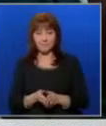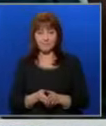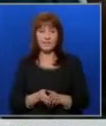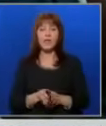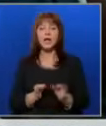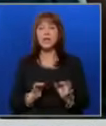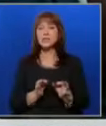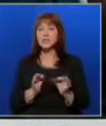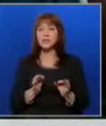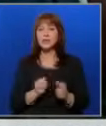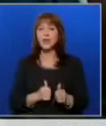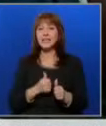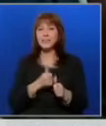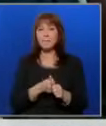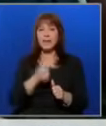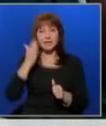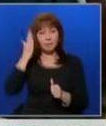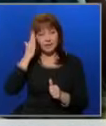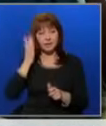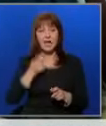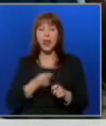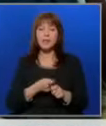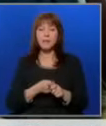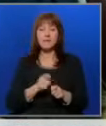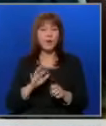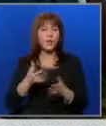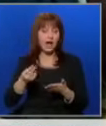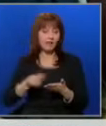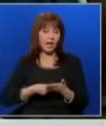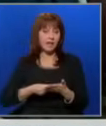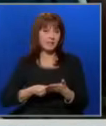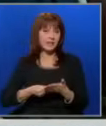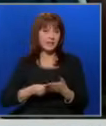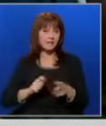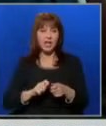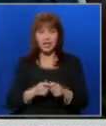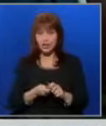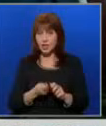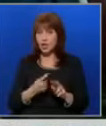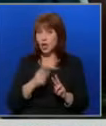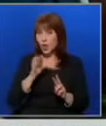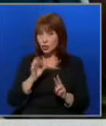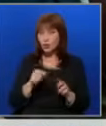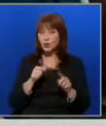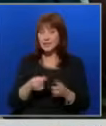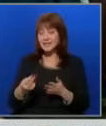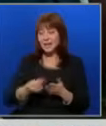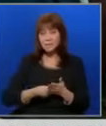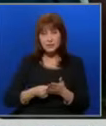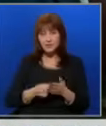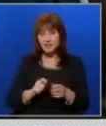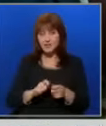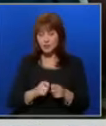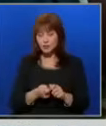Със сигурност заместник министъра е направил някои административни нарушения, но тези административни